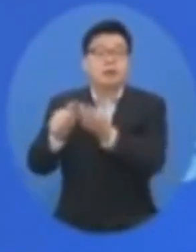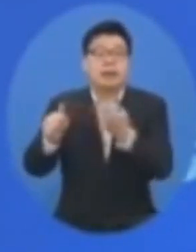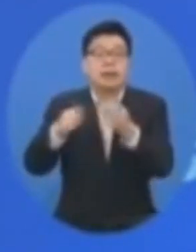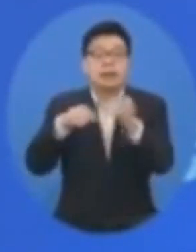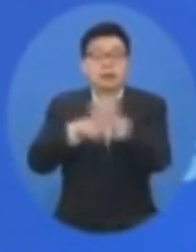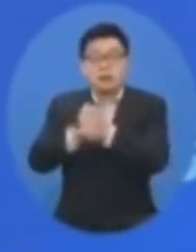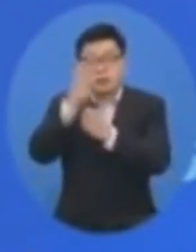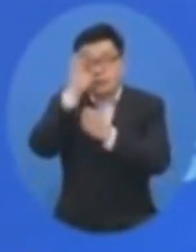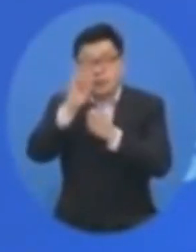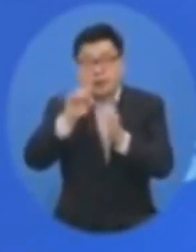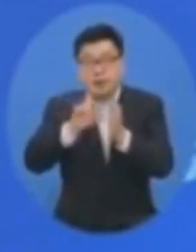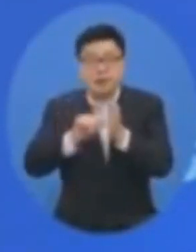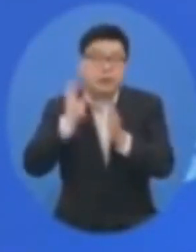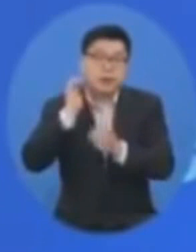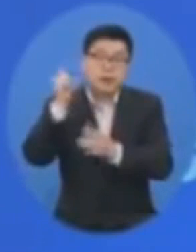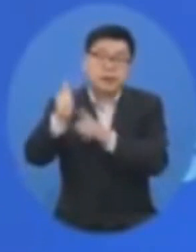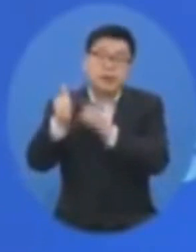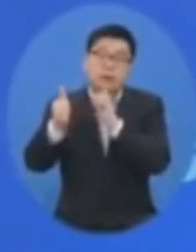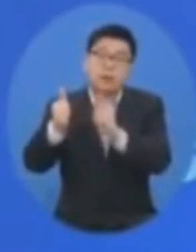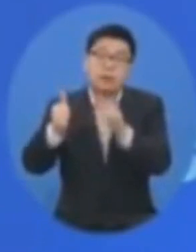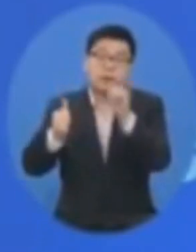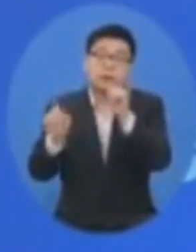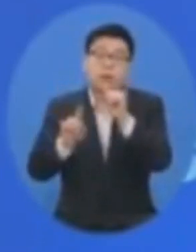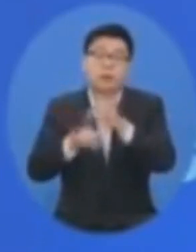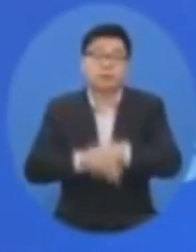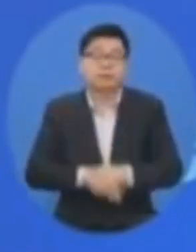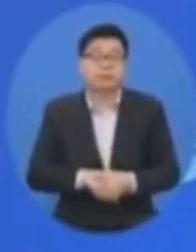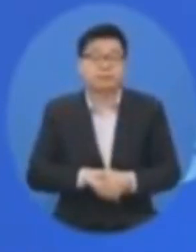나왔을 때 대통령이 이런 이야기를 했습니다.